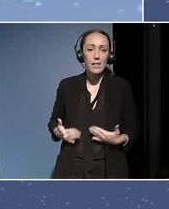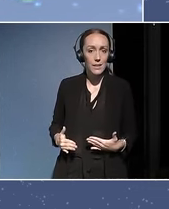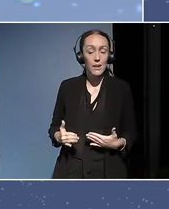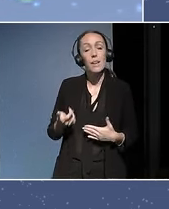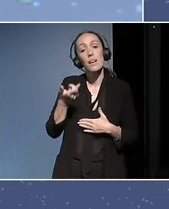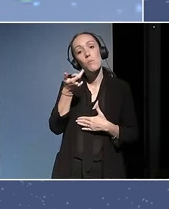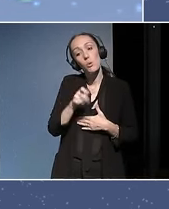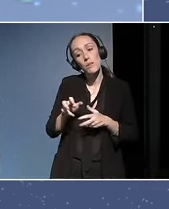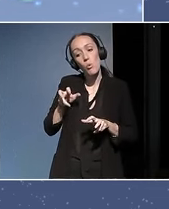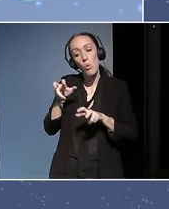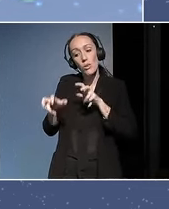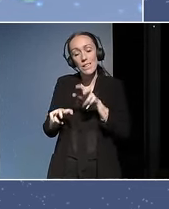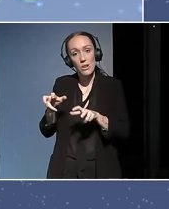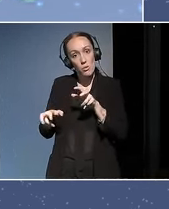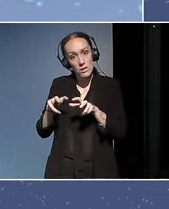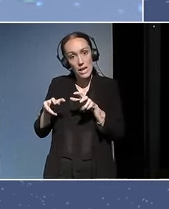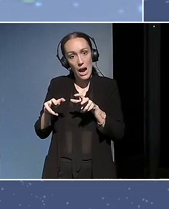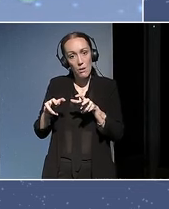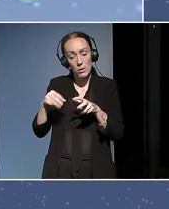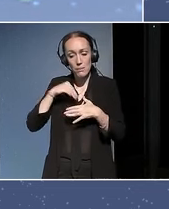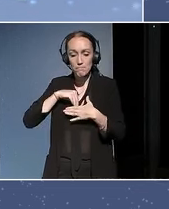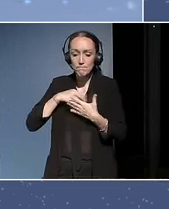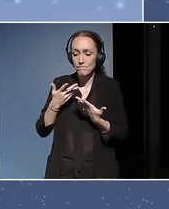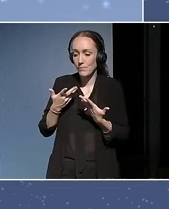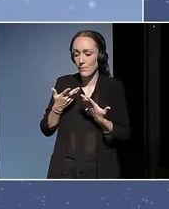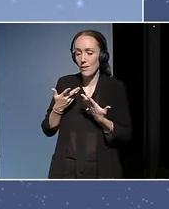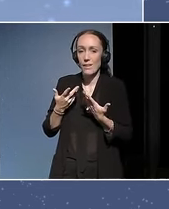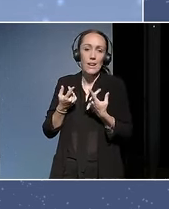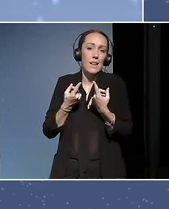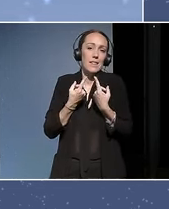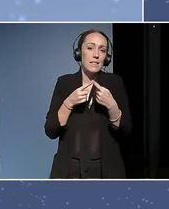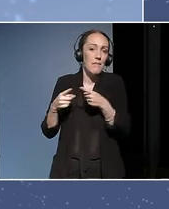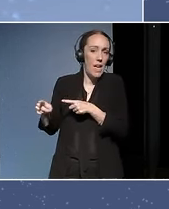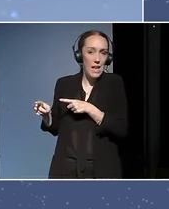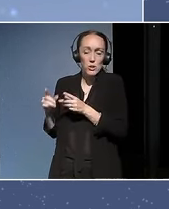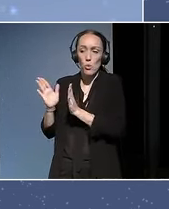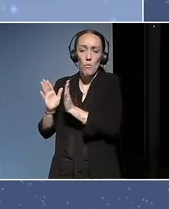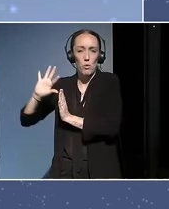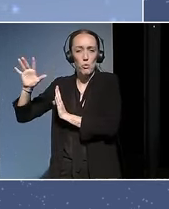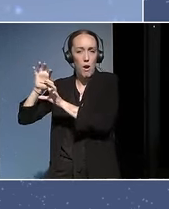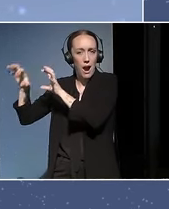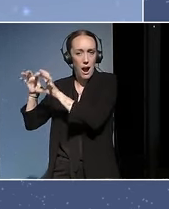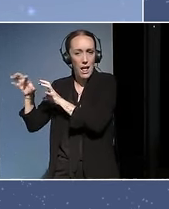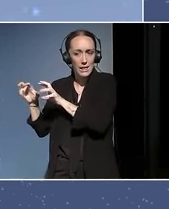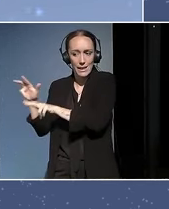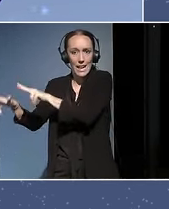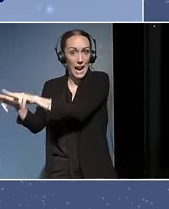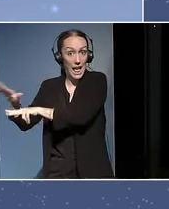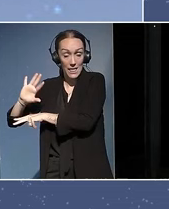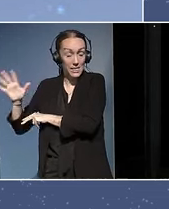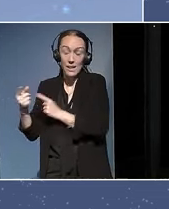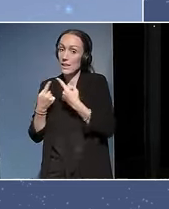avevano sviluppato un metabolismo diverso da quello di tutti gli altri rettili CTO e per